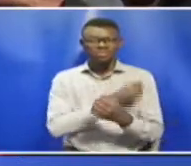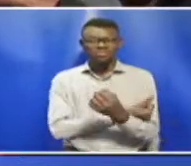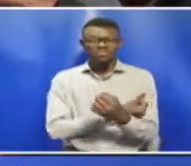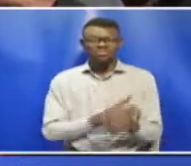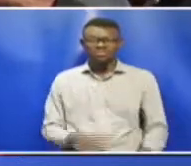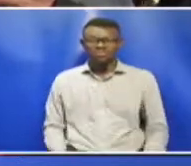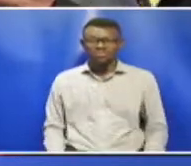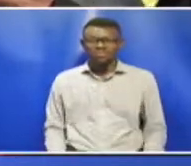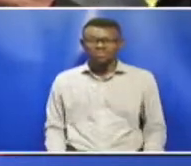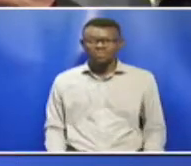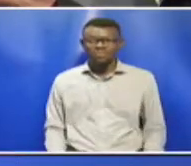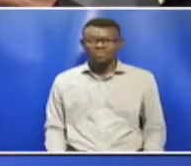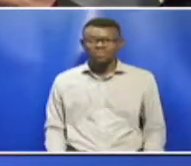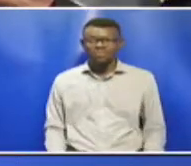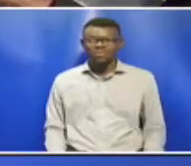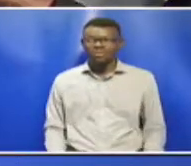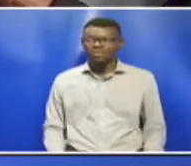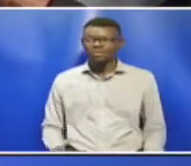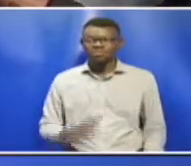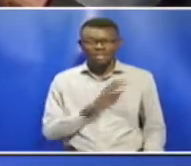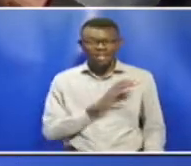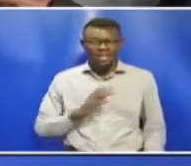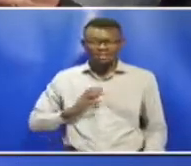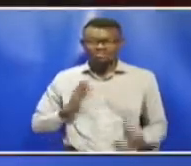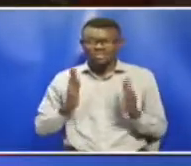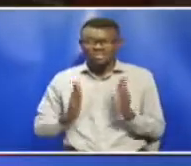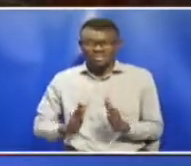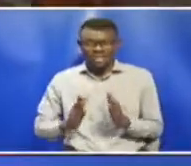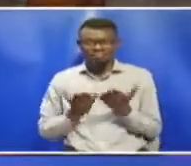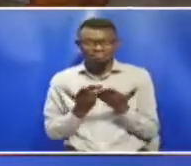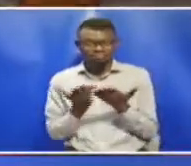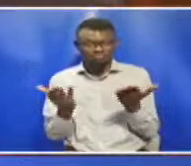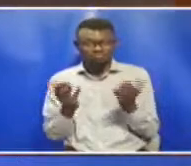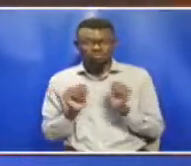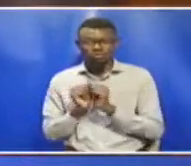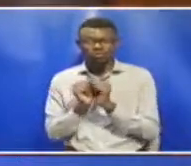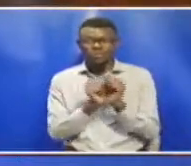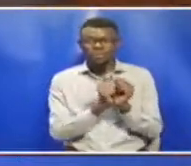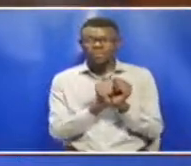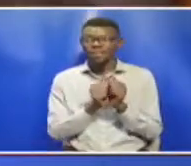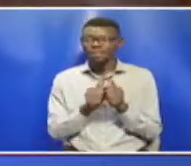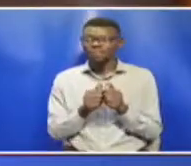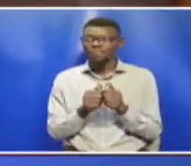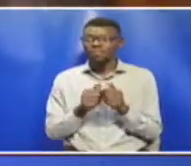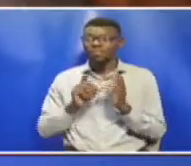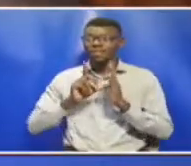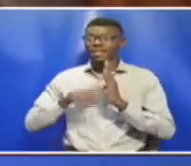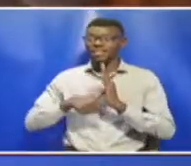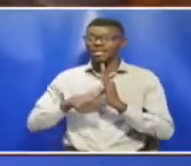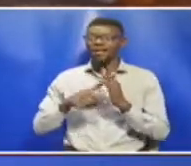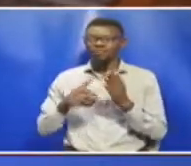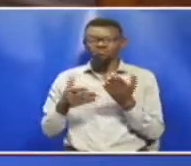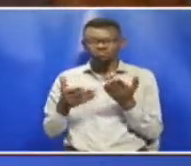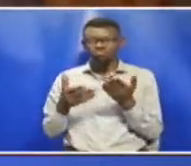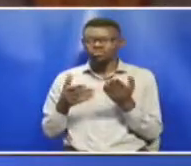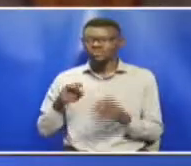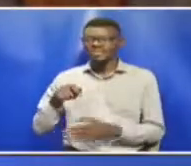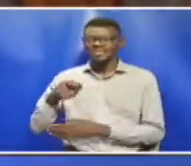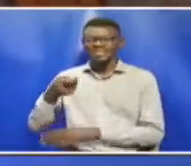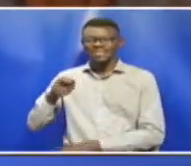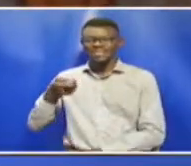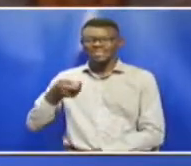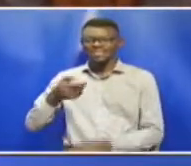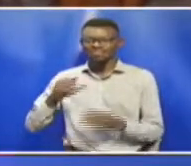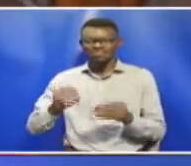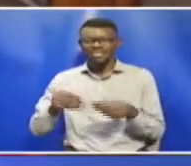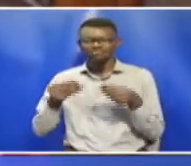muhimu kimetokea kutokana na Wakristo hapa. Askofu Anyolo kisha akakabidhiwa rasmi ufunguo wa lango la